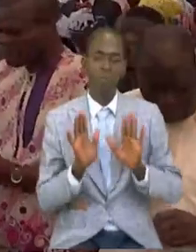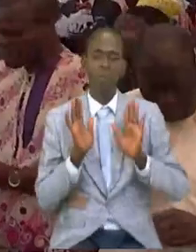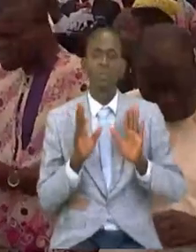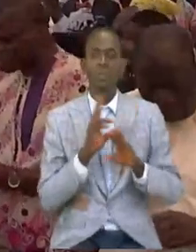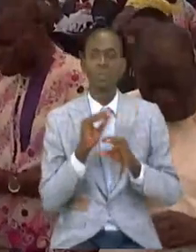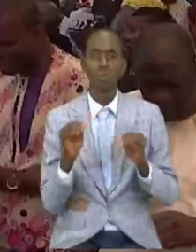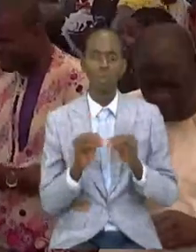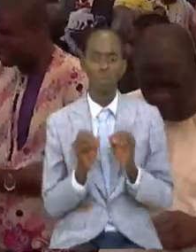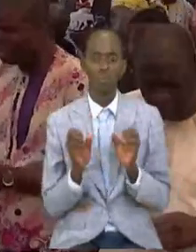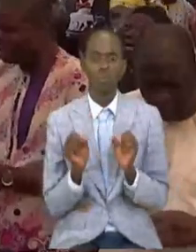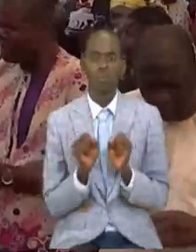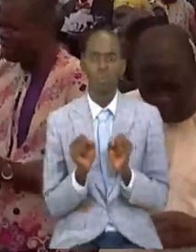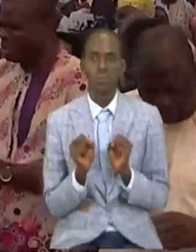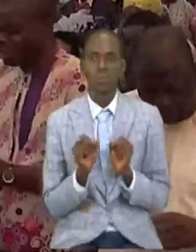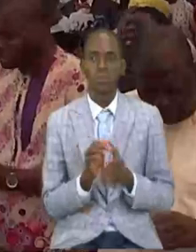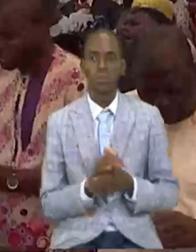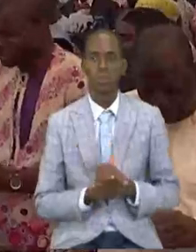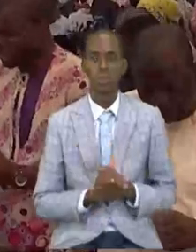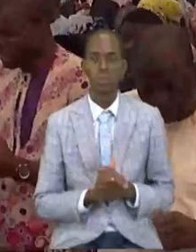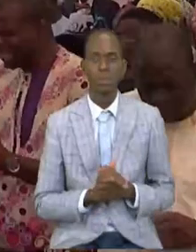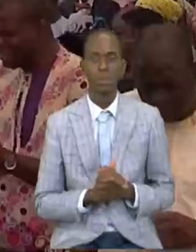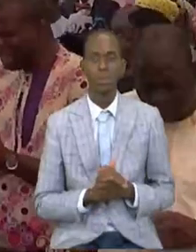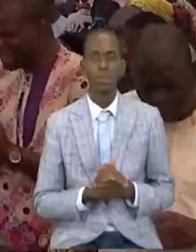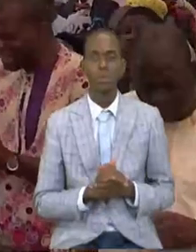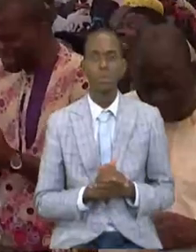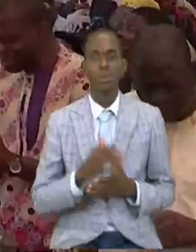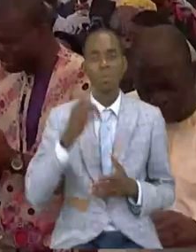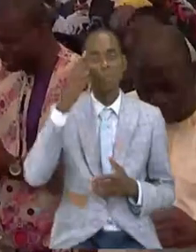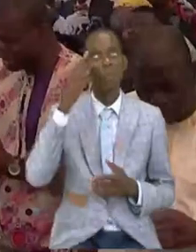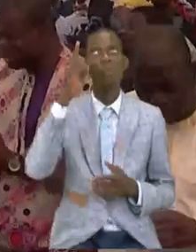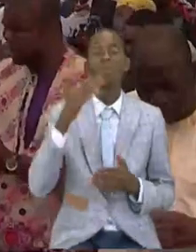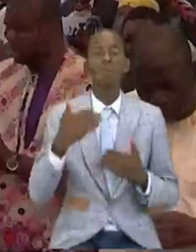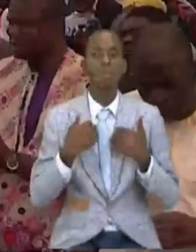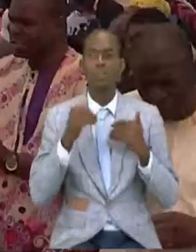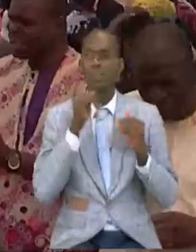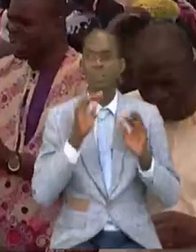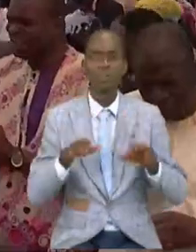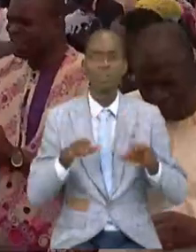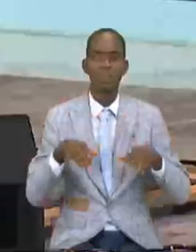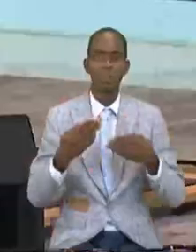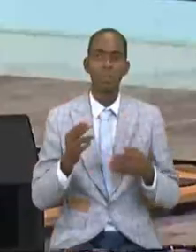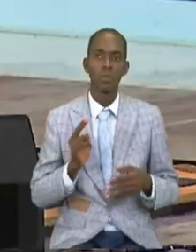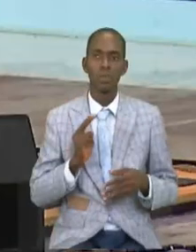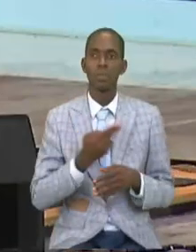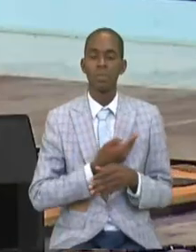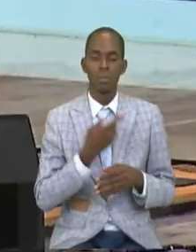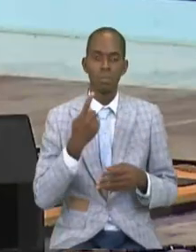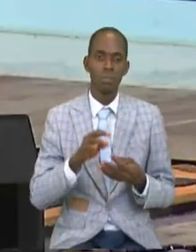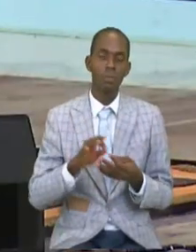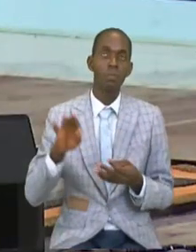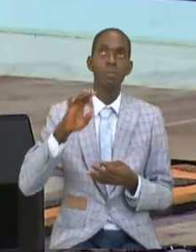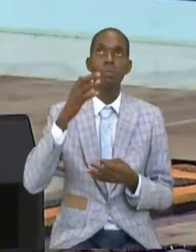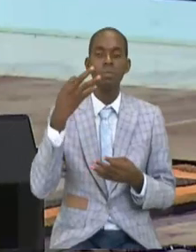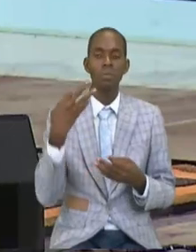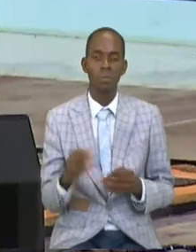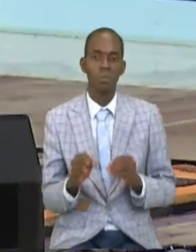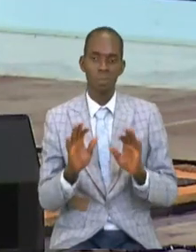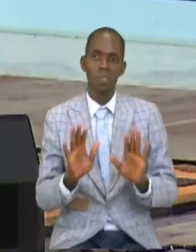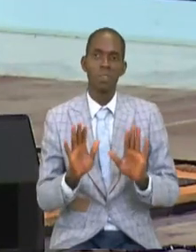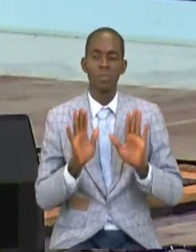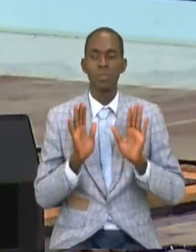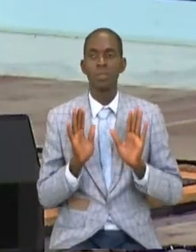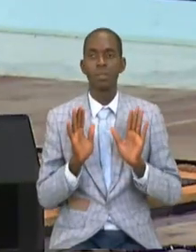crainte, il n'y a plus de timidité. Car Dieu ne nous a pas donné un